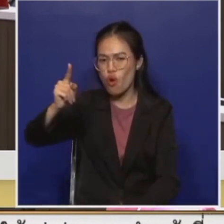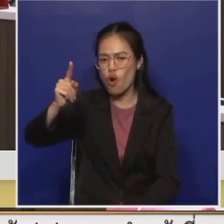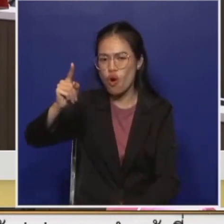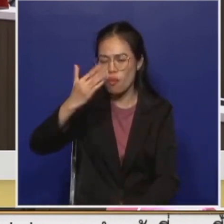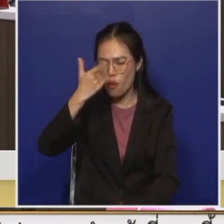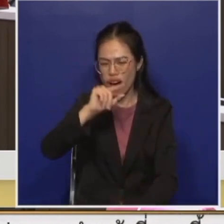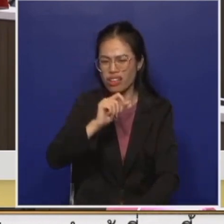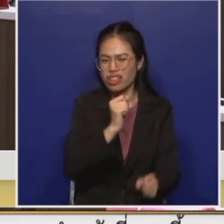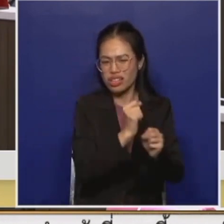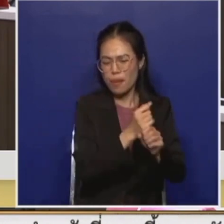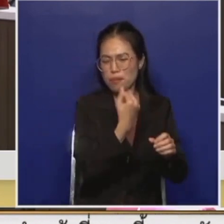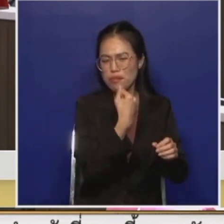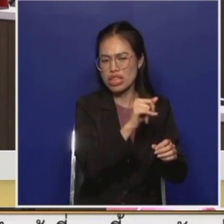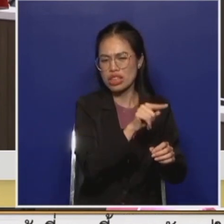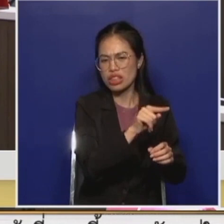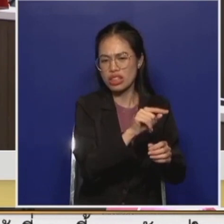ผดของตัวเอง